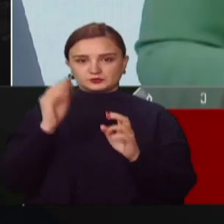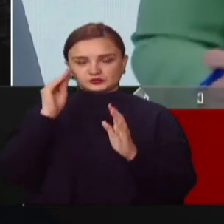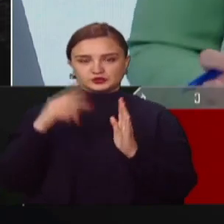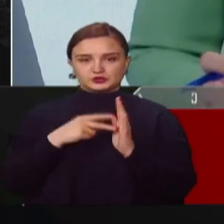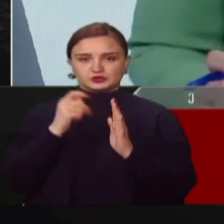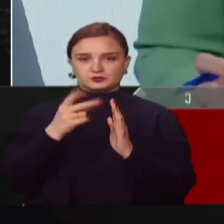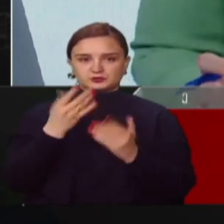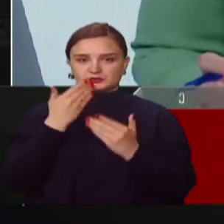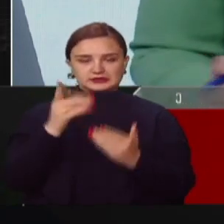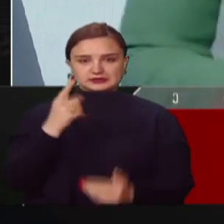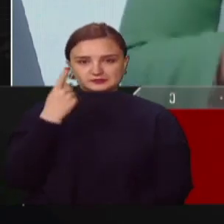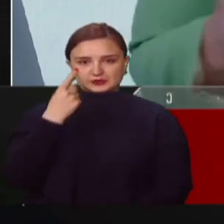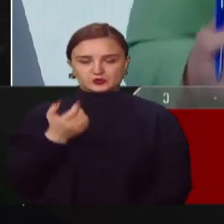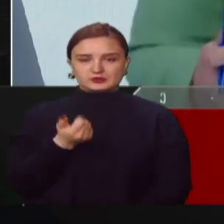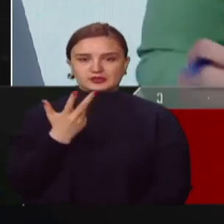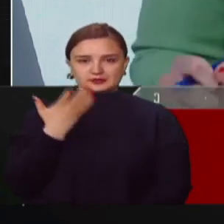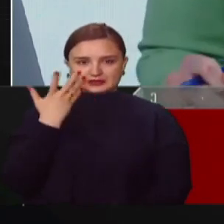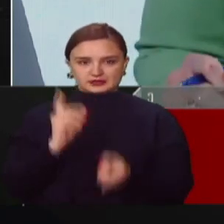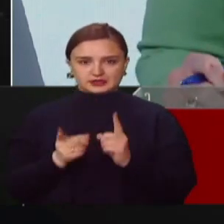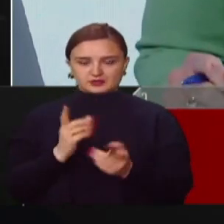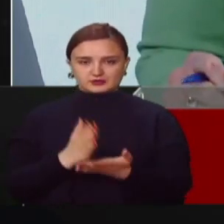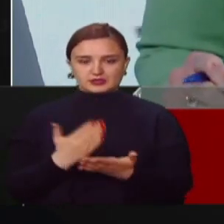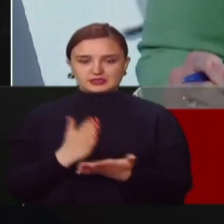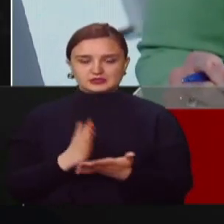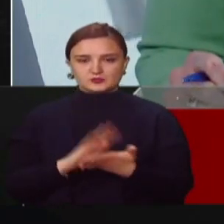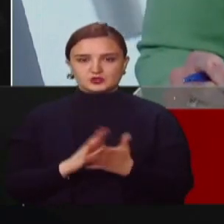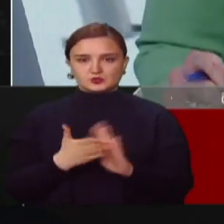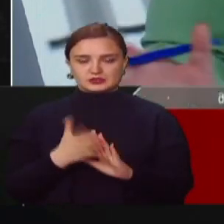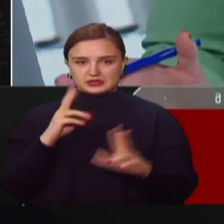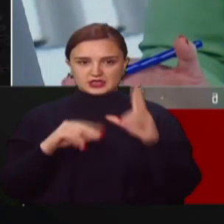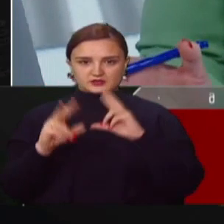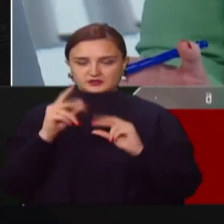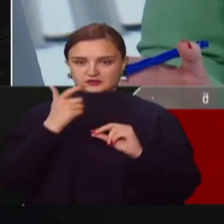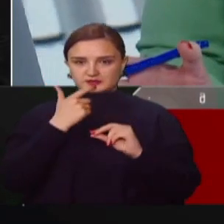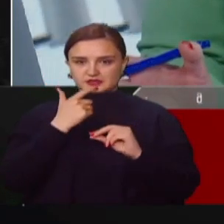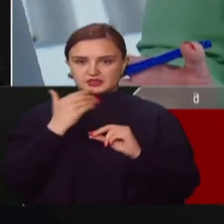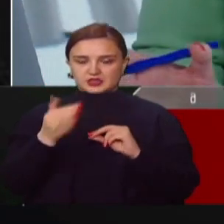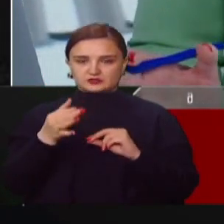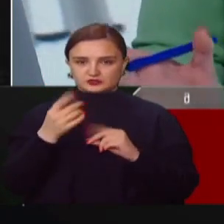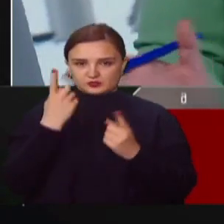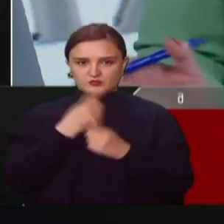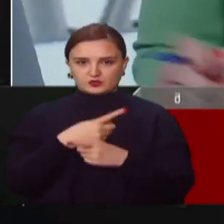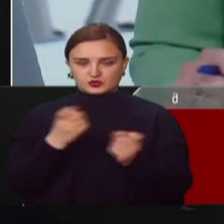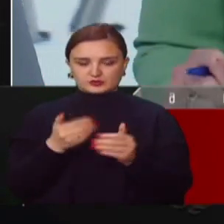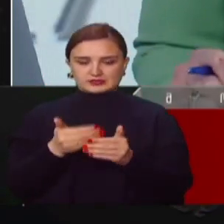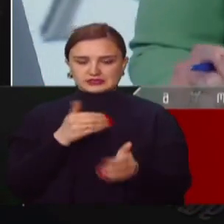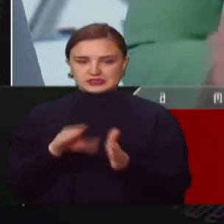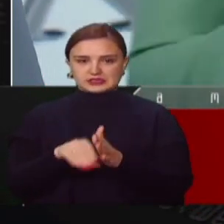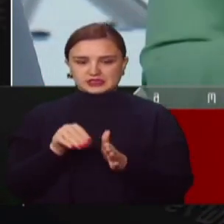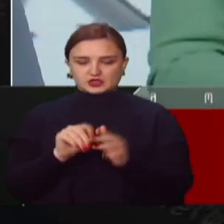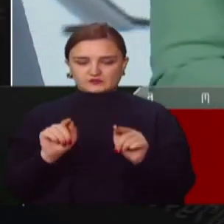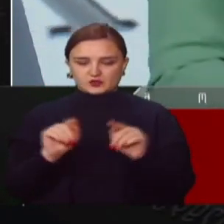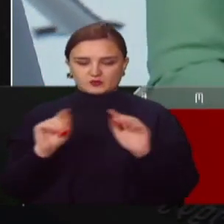hot rasfic robt, randena de realuria, arsebuli vitare, bizgatuali, sinebit, Mihail Sakashvili, mulțumesc, țina se arcinot